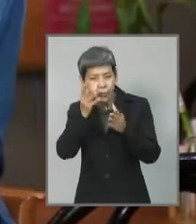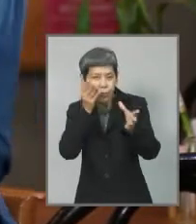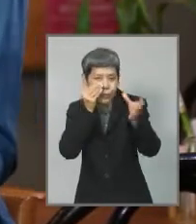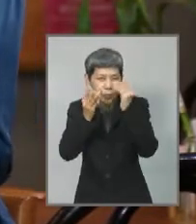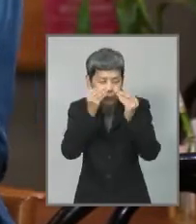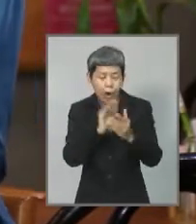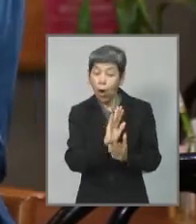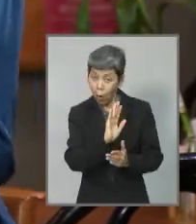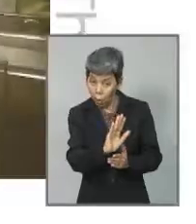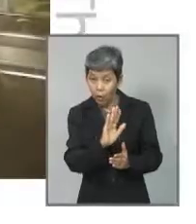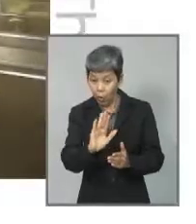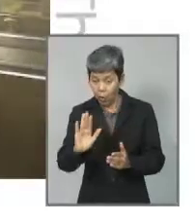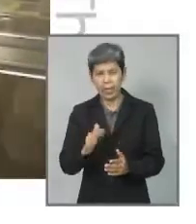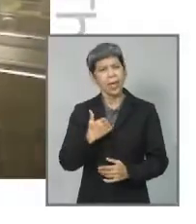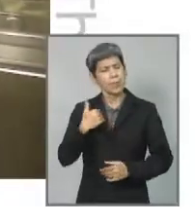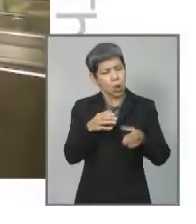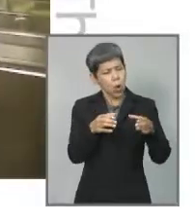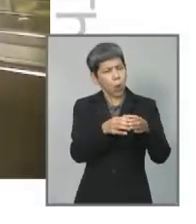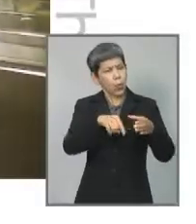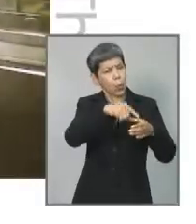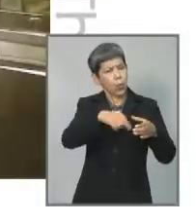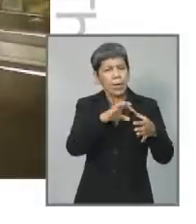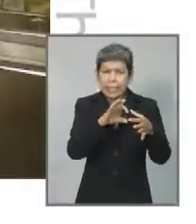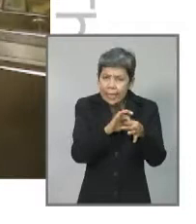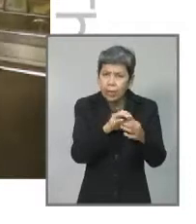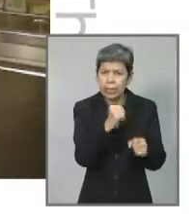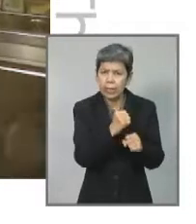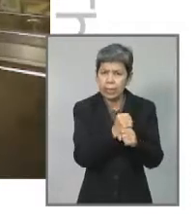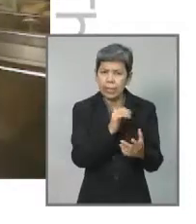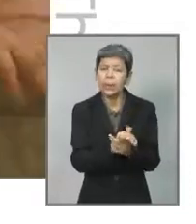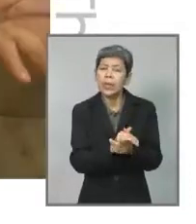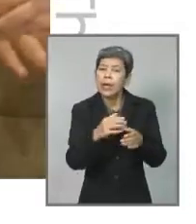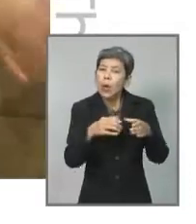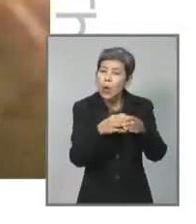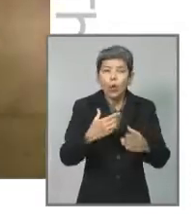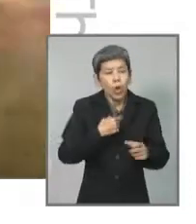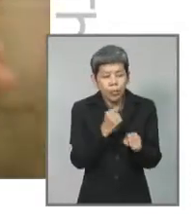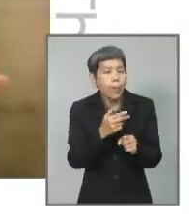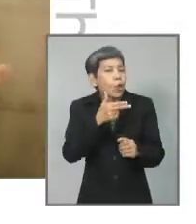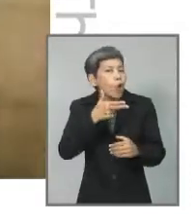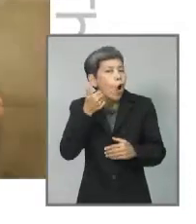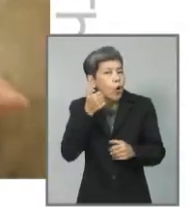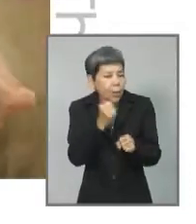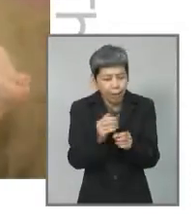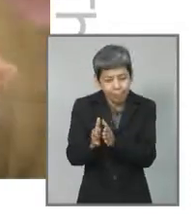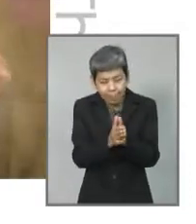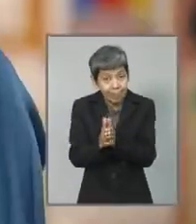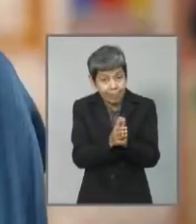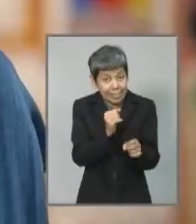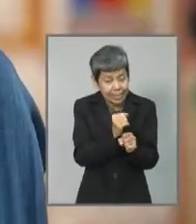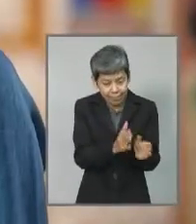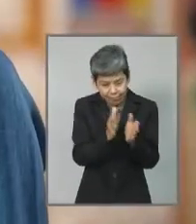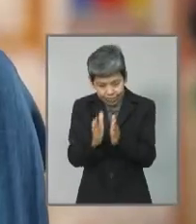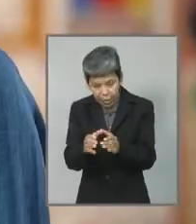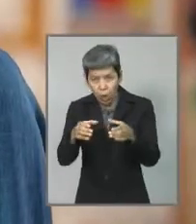การสื่อสารของเขาค่ะเราอาจจะมีกลุ่มที่เน้นในเรื่องของงาน hospitality เช่นกลุ่มที่ชอบทำขนมชอบทำอาหารกลุ่ม